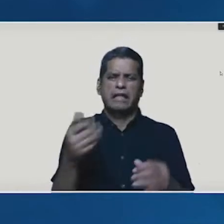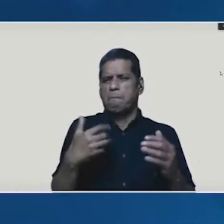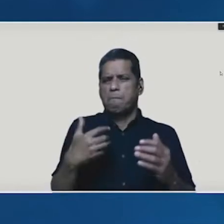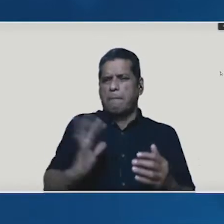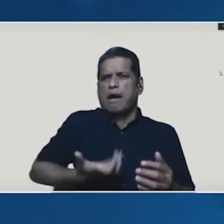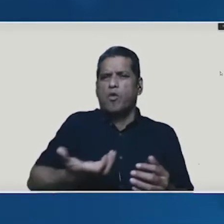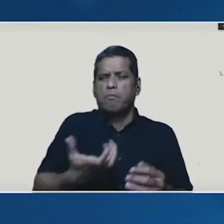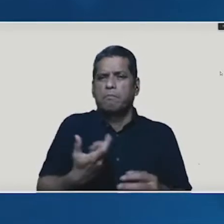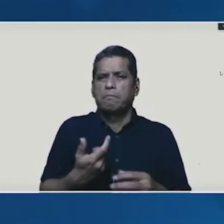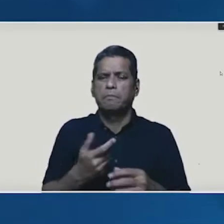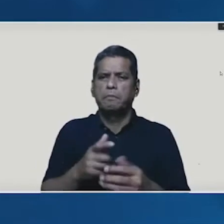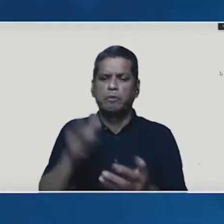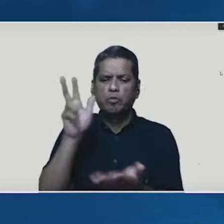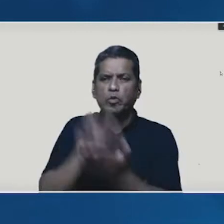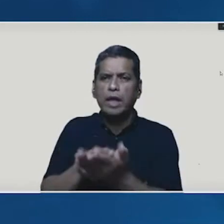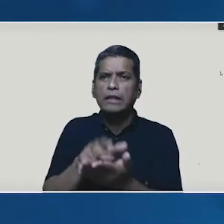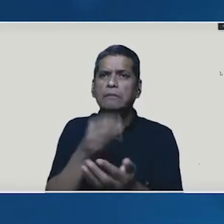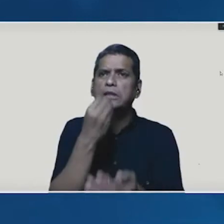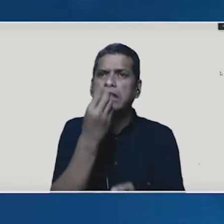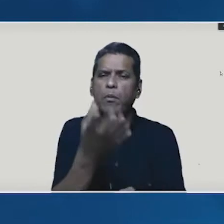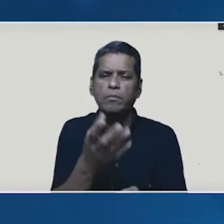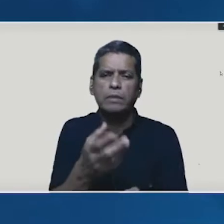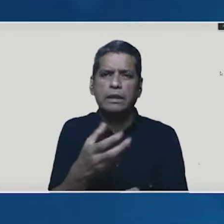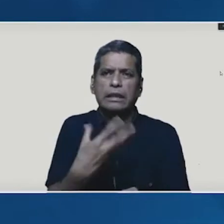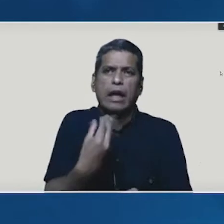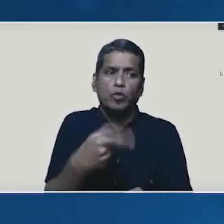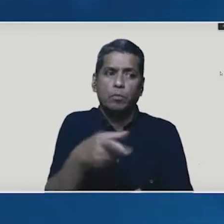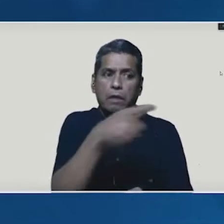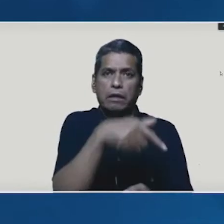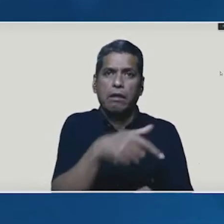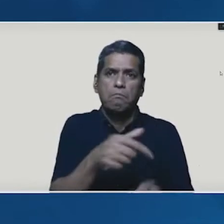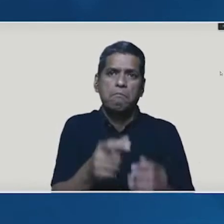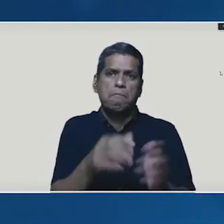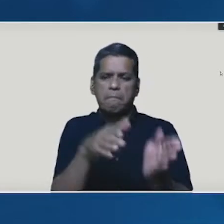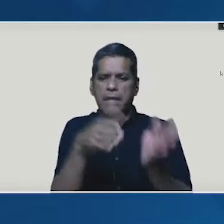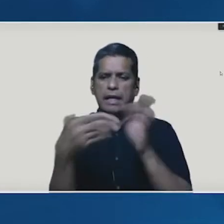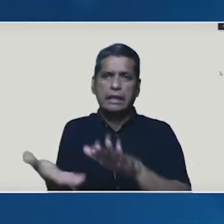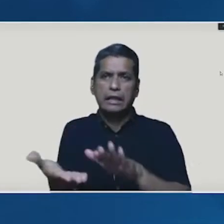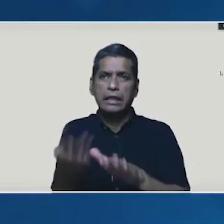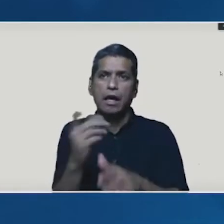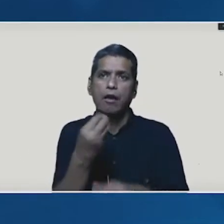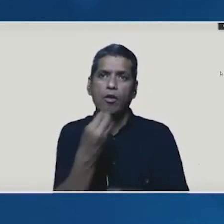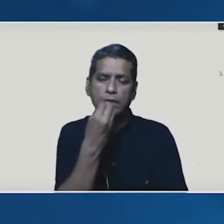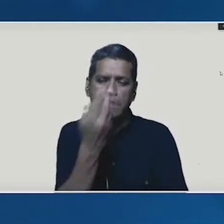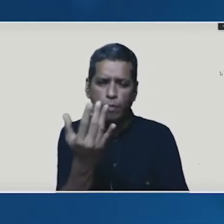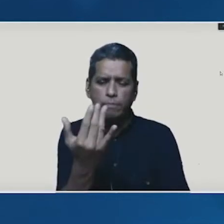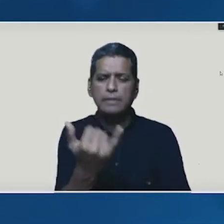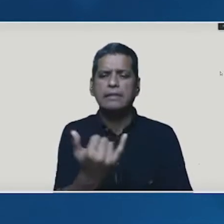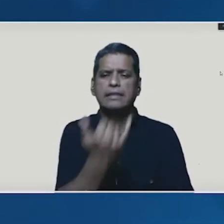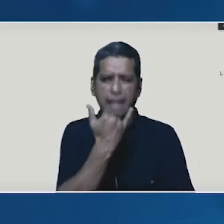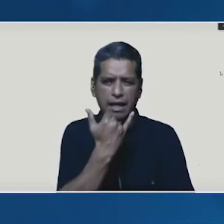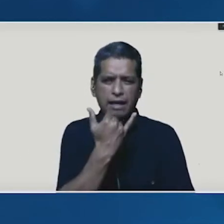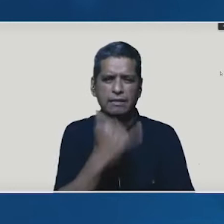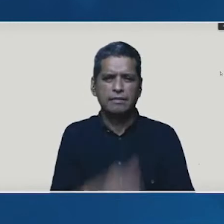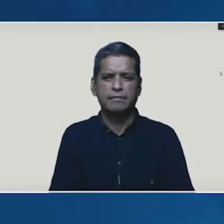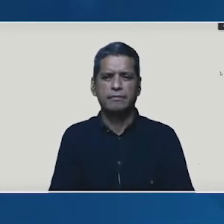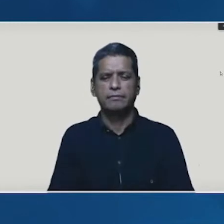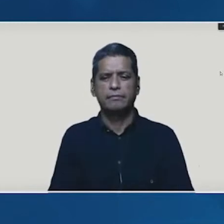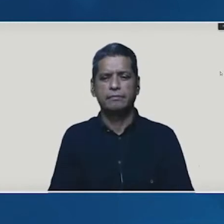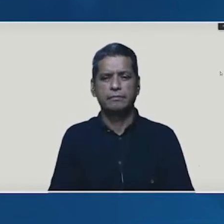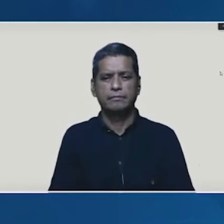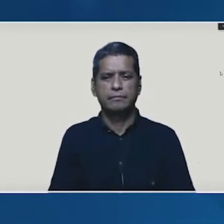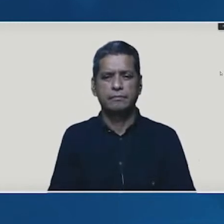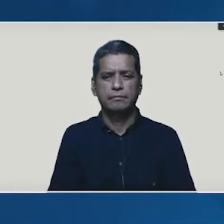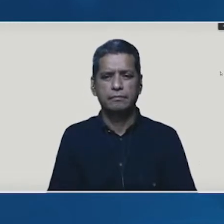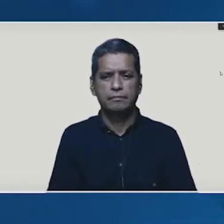Betapapun Kepepet nya Anda Betapapun sulitnya hidup anda well kita harus saling tolong-menolong Anda seringkali